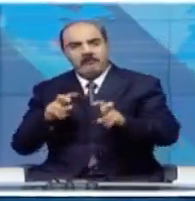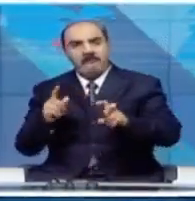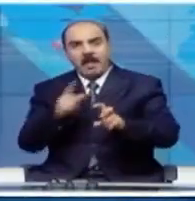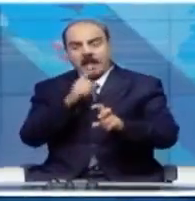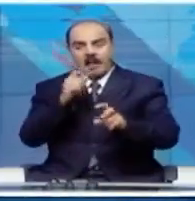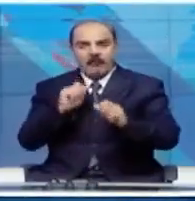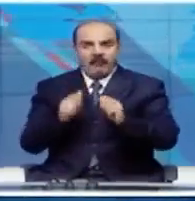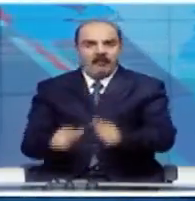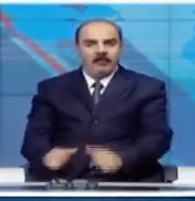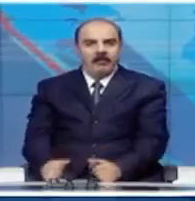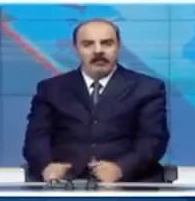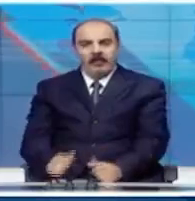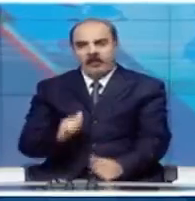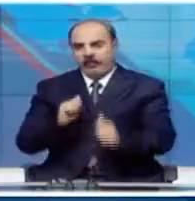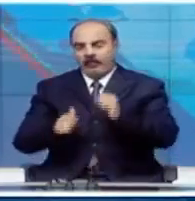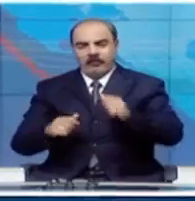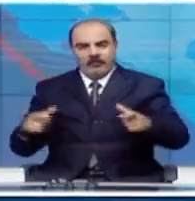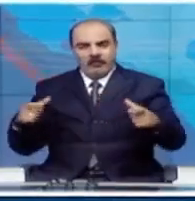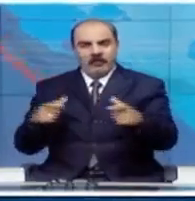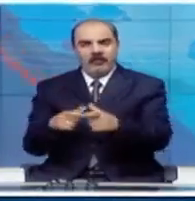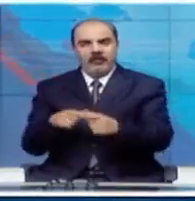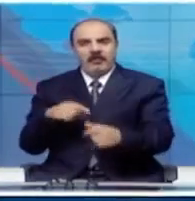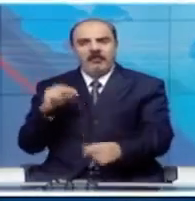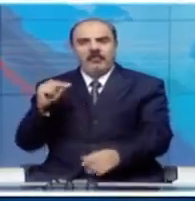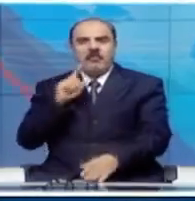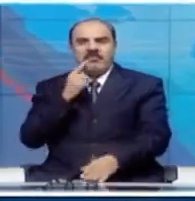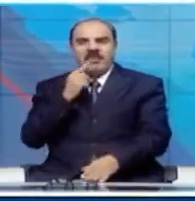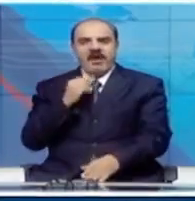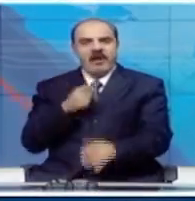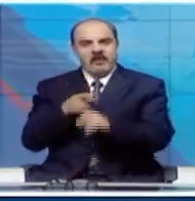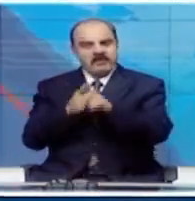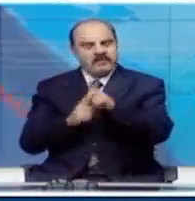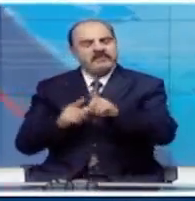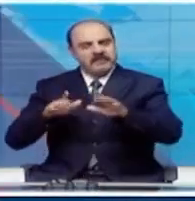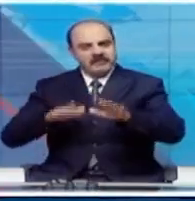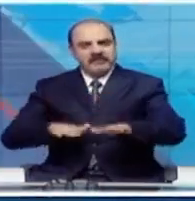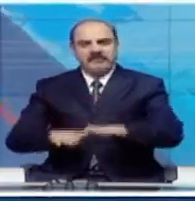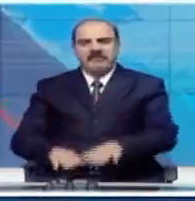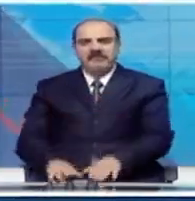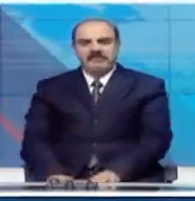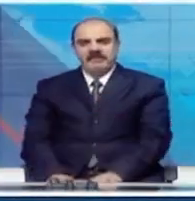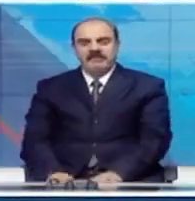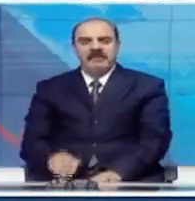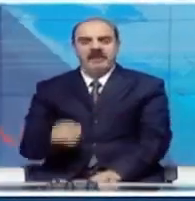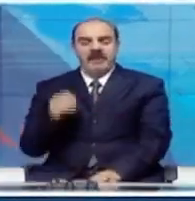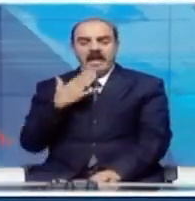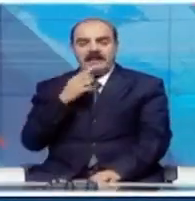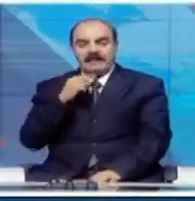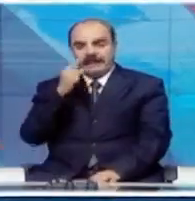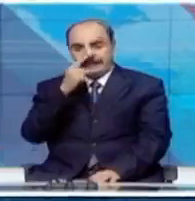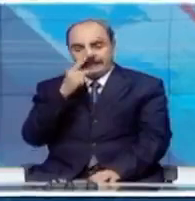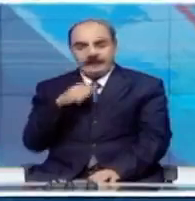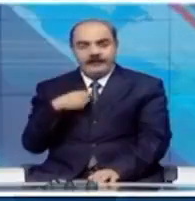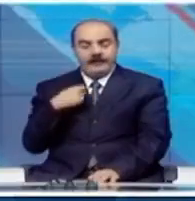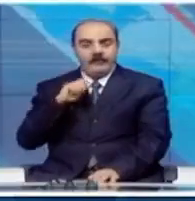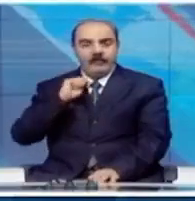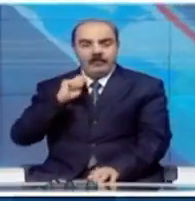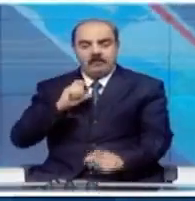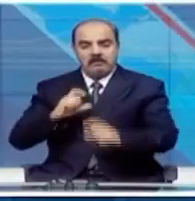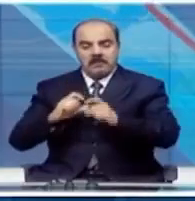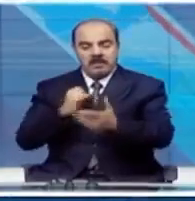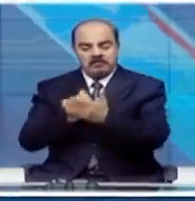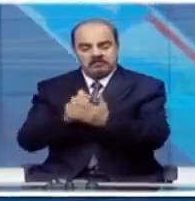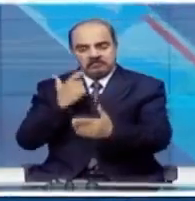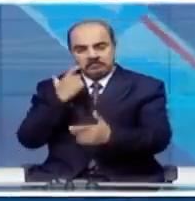والدوليه بحضور كل من الدكتور مصطفى مدبولي رئيس مجلس الوزراء والسيد حسن عبد الله محافظ البنك